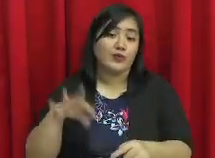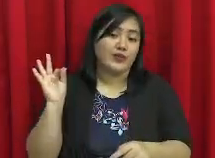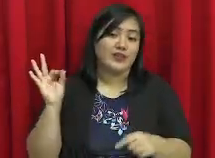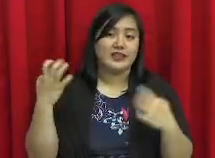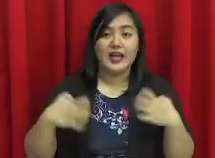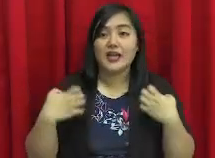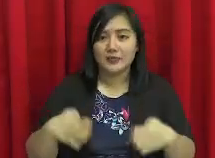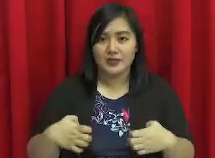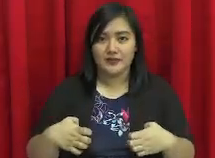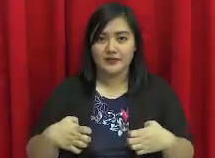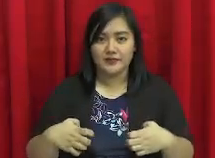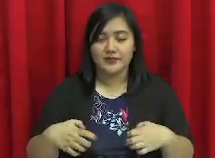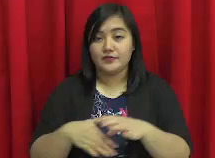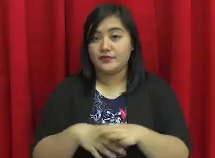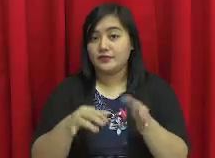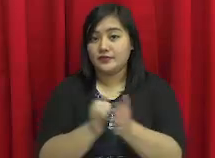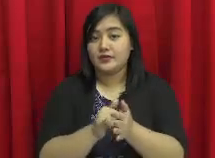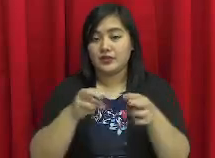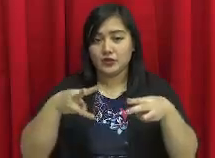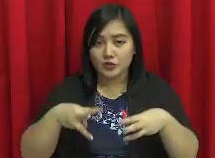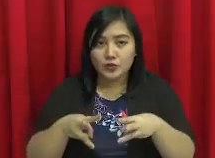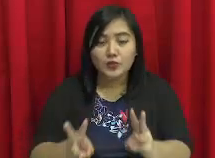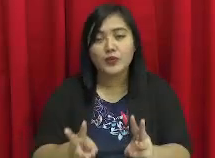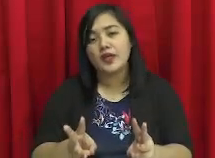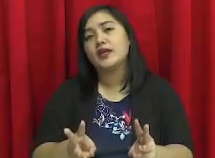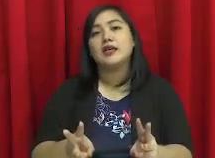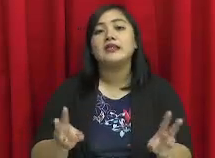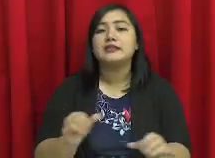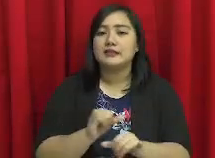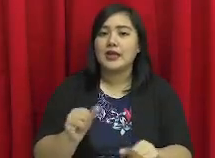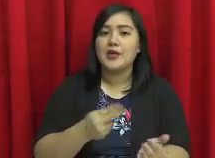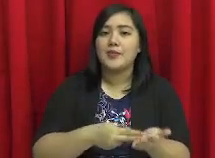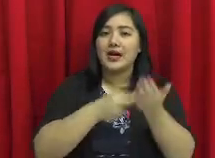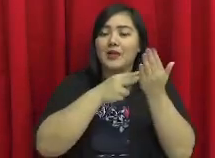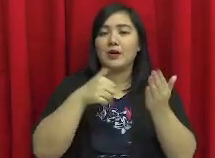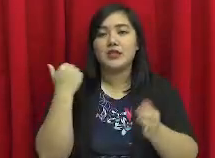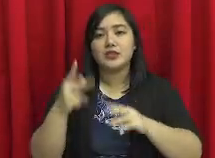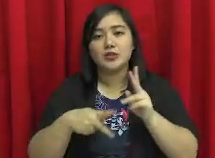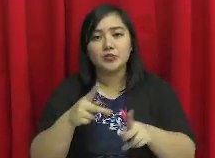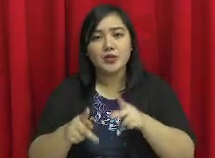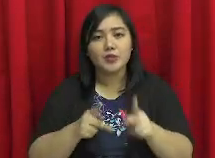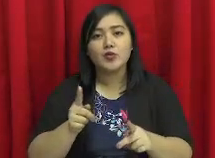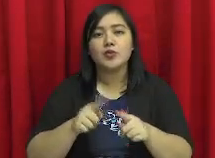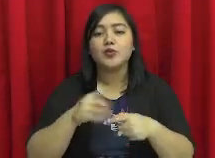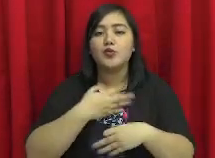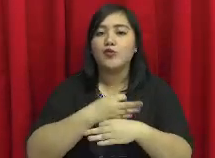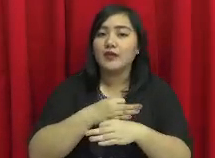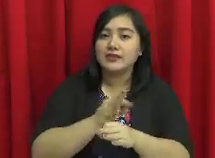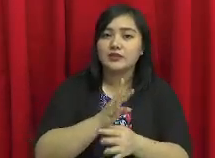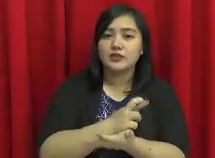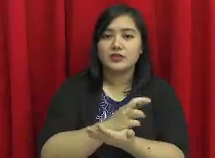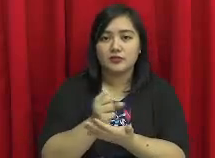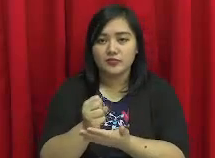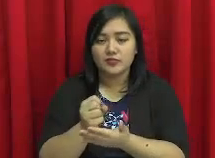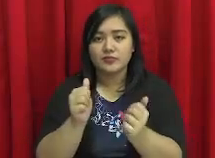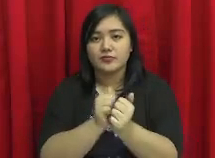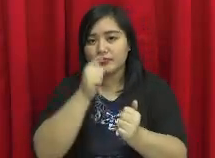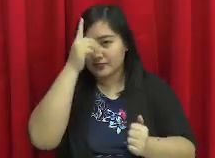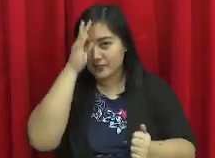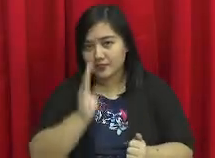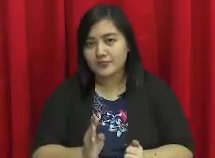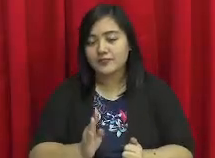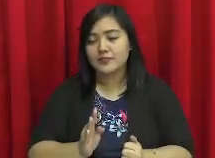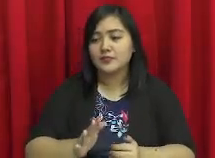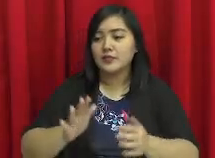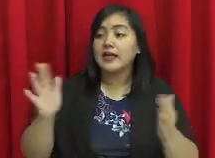matutulungan din natin yung ibang tao na hindi maayos ang relasyon sa Diyos. Bakit? I-encourage natin sila na suluhin nila ang Diyos